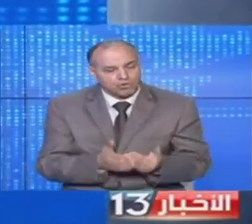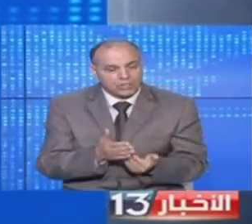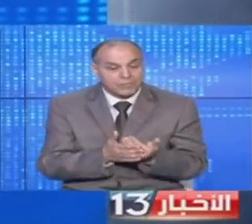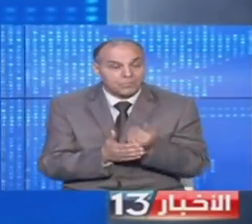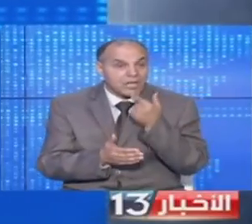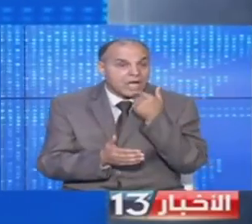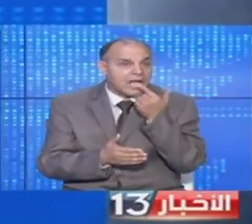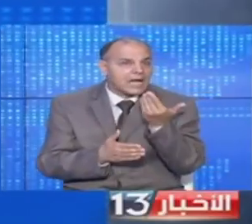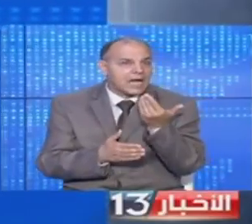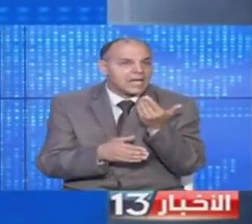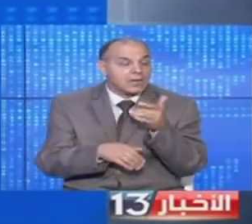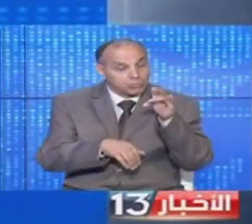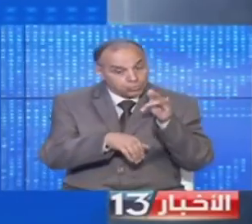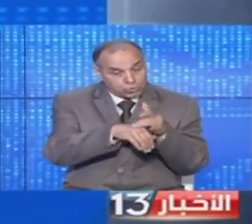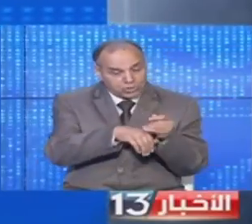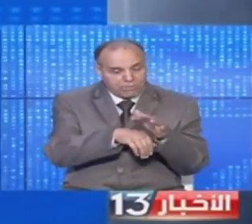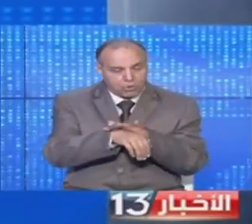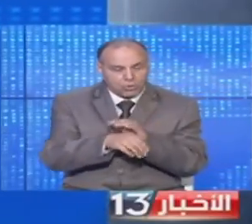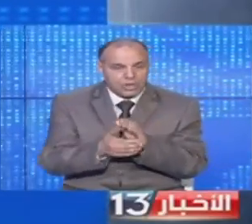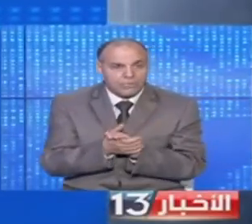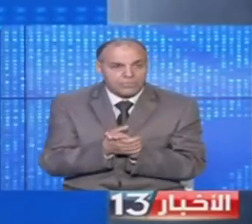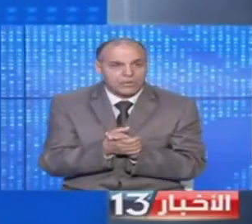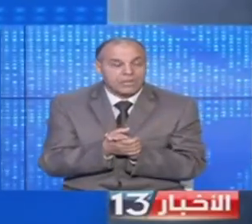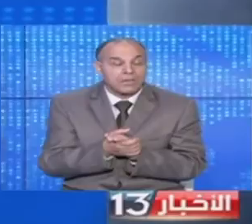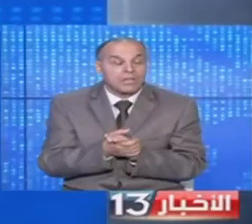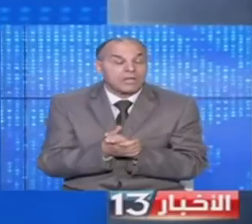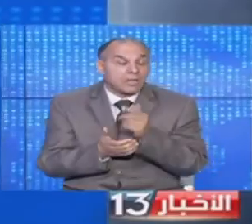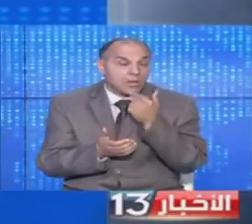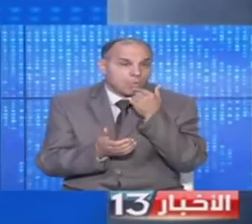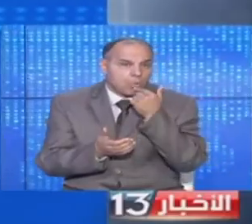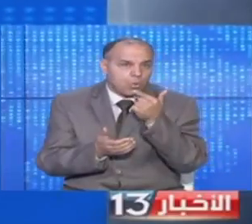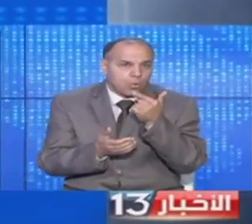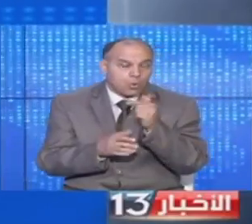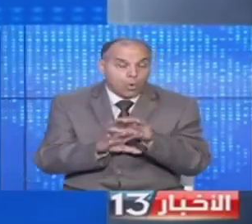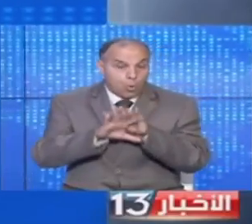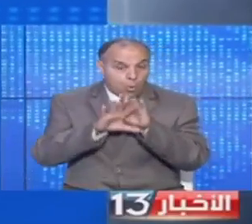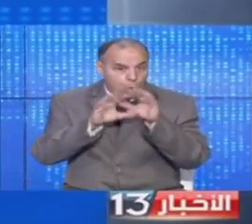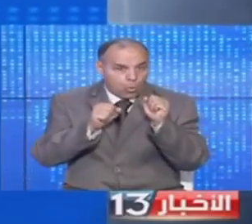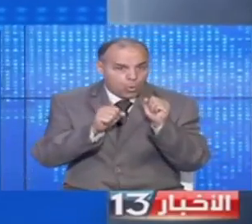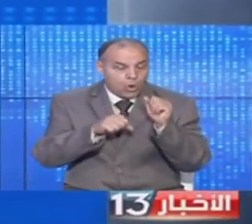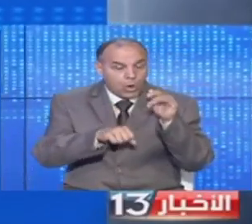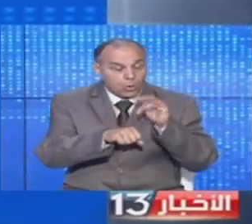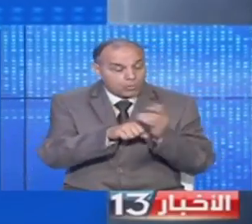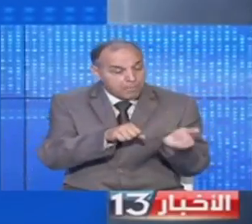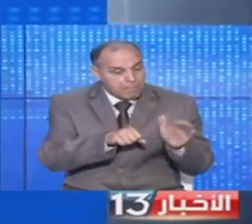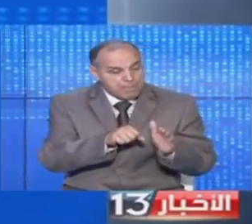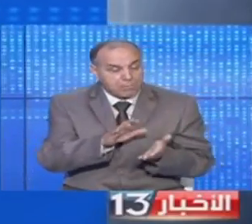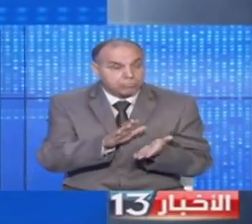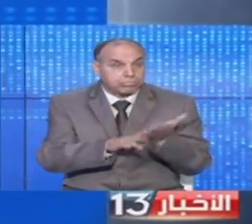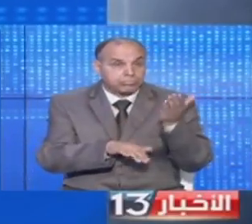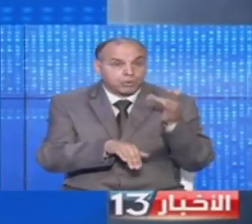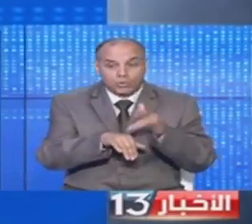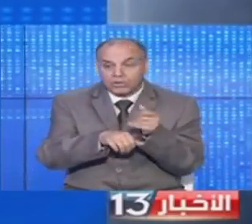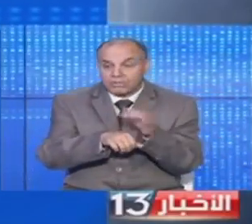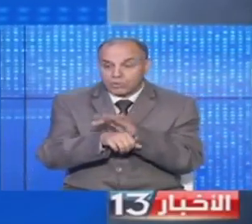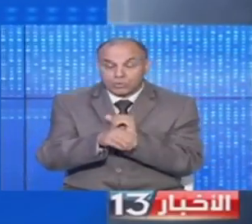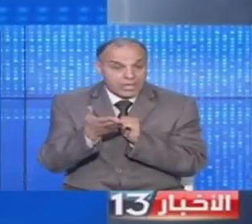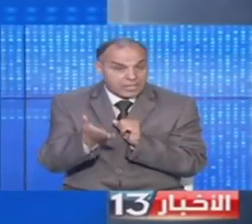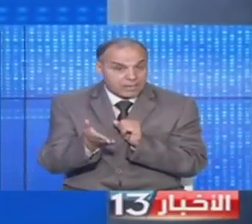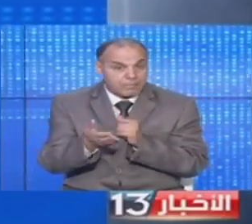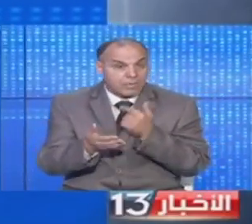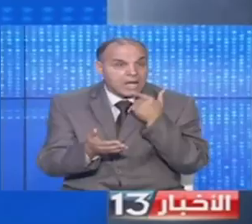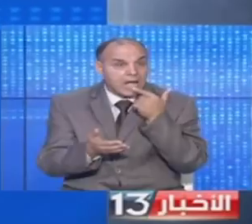ناجمه عن الاصابه بفيروس كورونا المستجده ليرتفع بذلك عدد الوفيات هي نتيجه الاصابه بهذا الفيروس